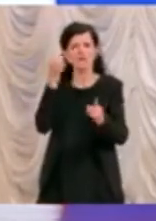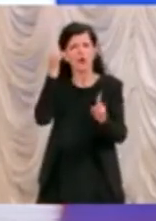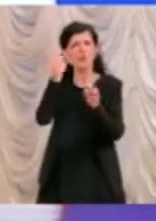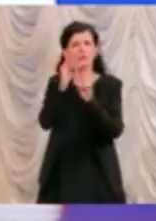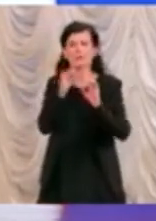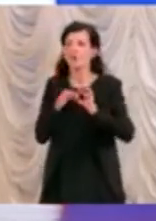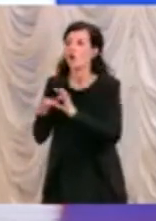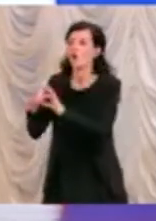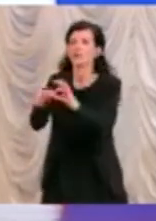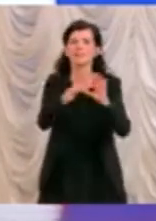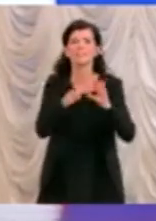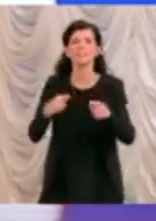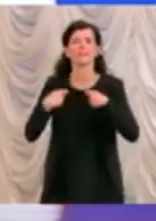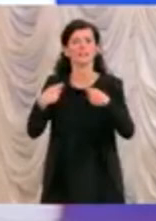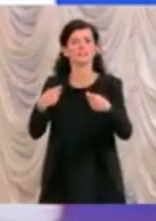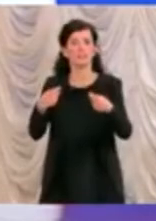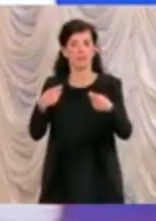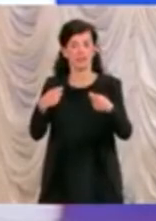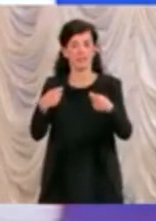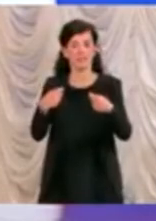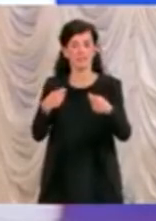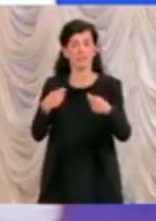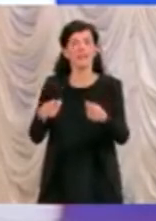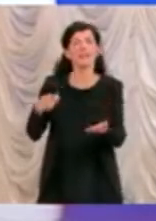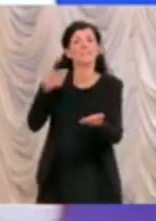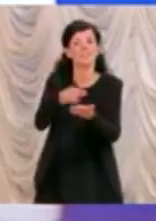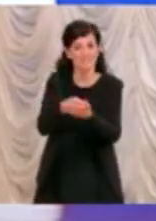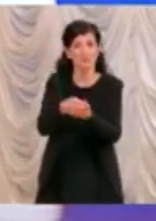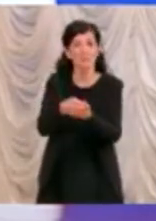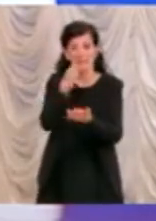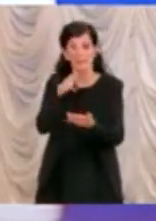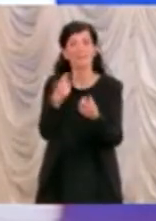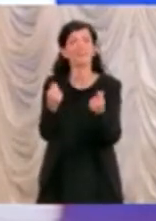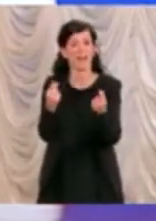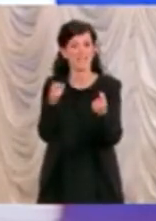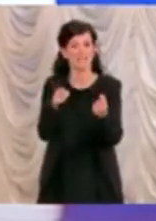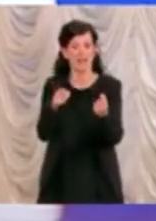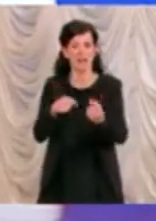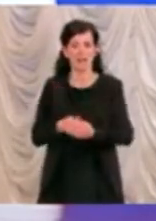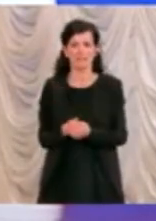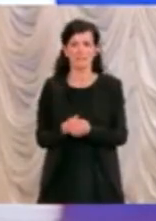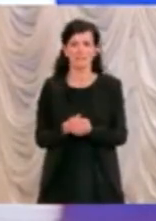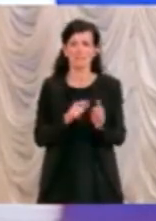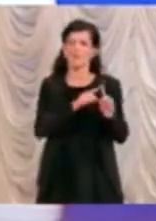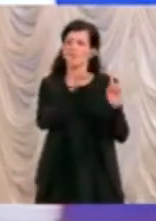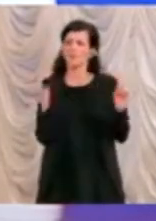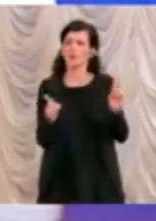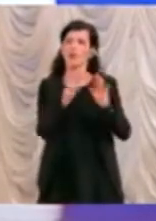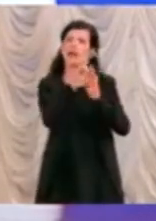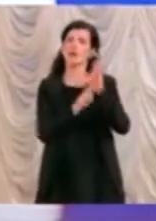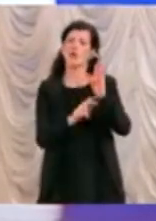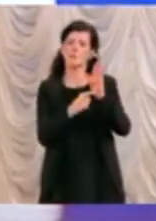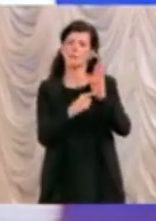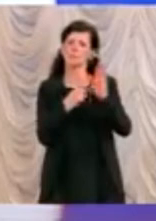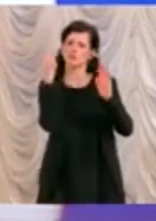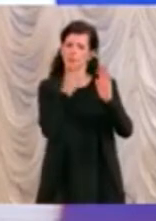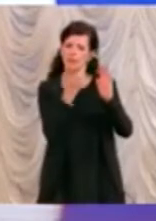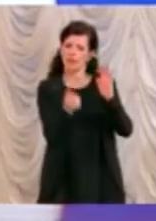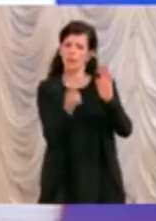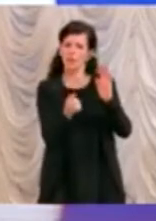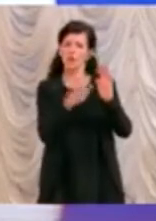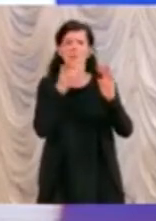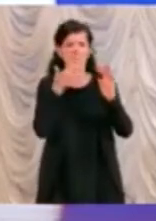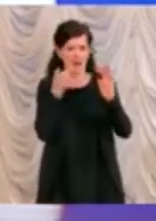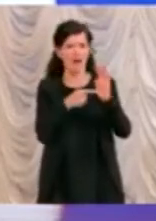strumenti finanziari di condivisione degli investimenti non abbiamo ancora una regolamentazione concreta stiamo parlando